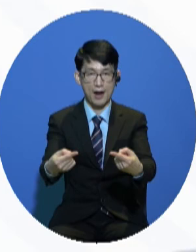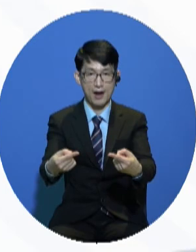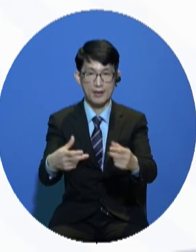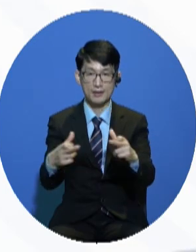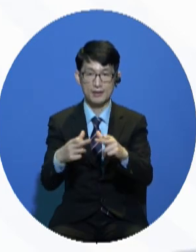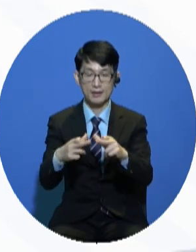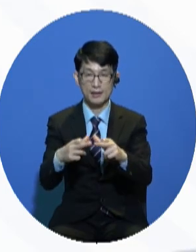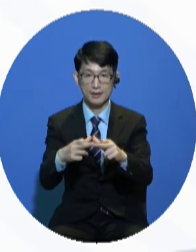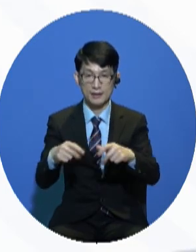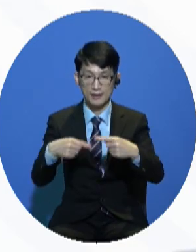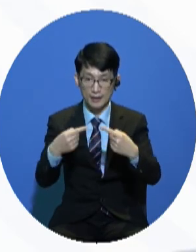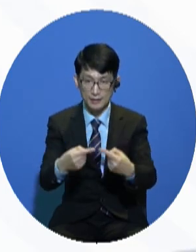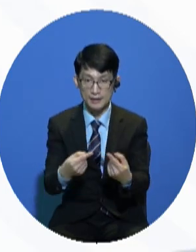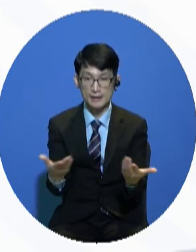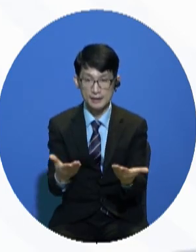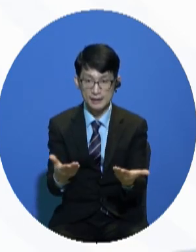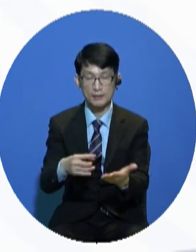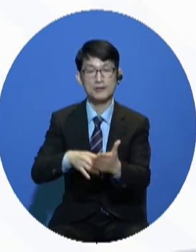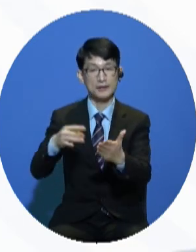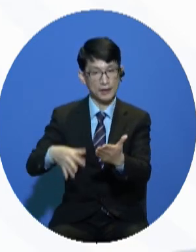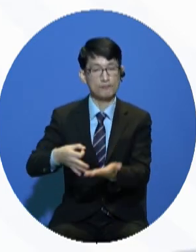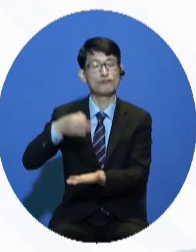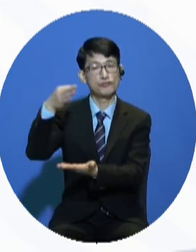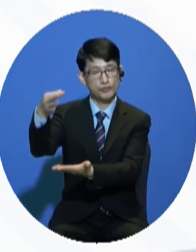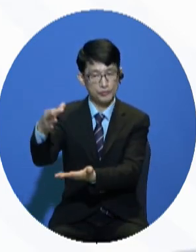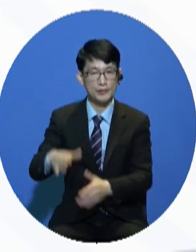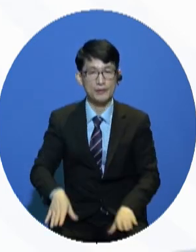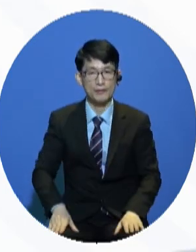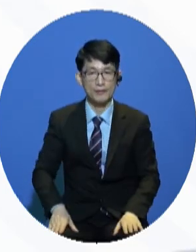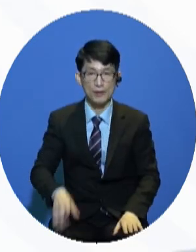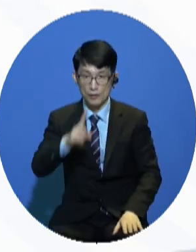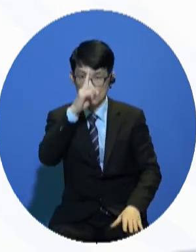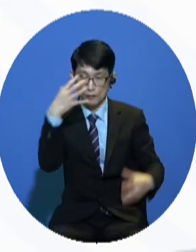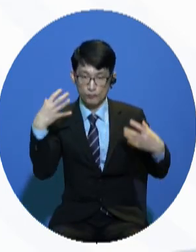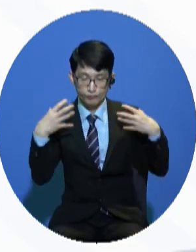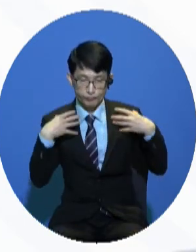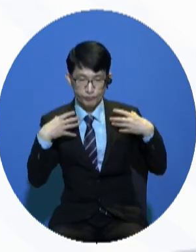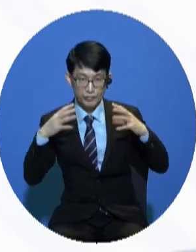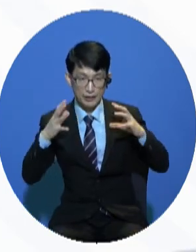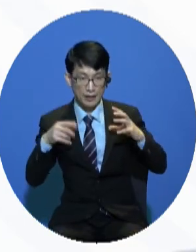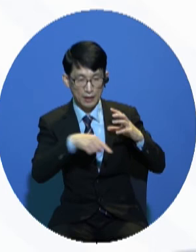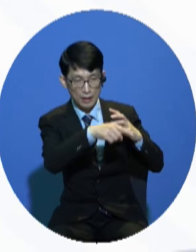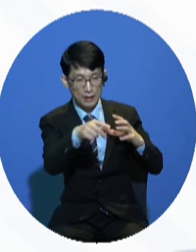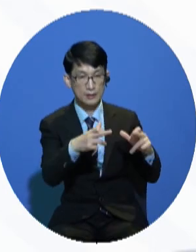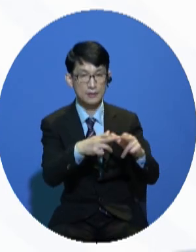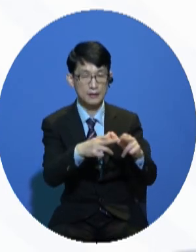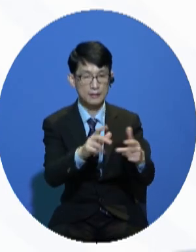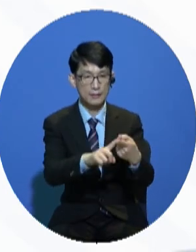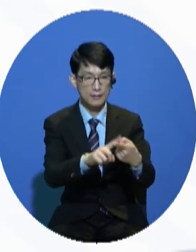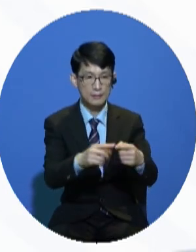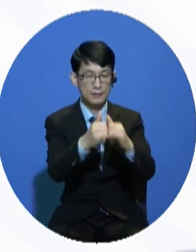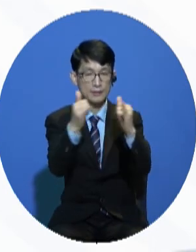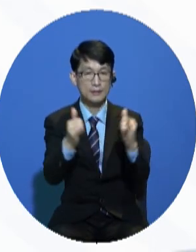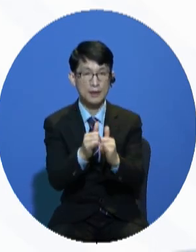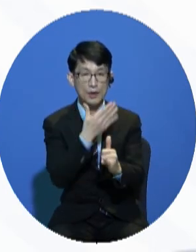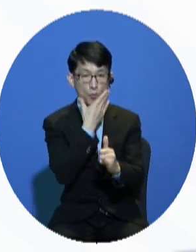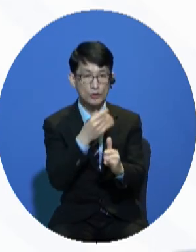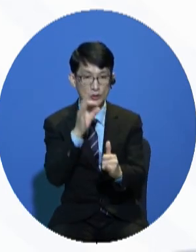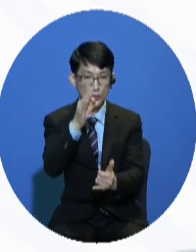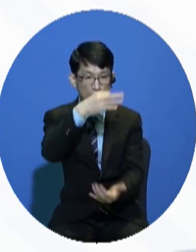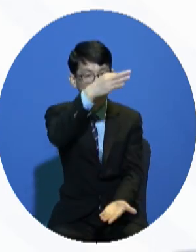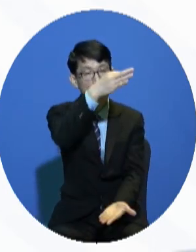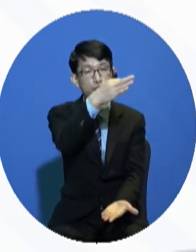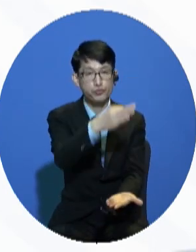많은 장애인들이 세금을 더 많이 내게 되고, 그러면서 취업을 하니까 국가에서 장애인에 대한 이 사회복지 비용을 줄이게